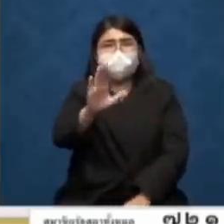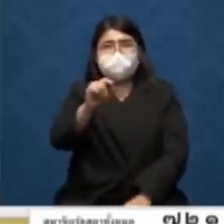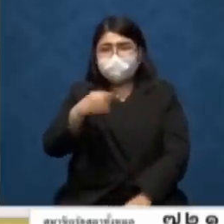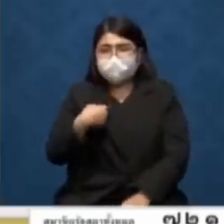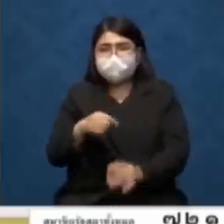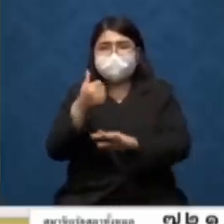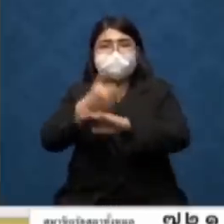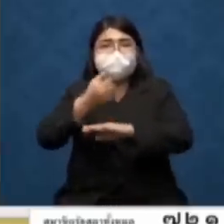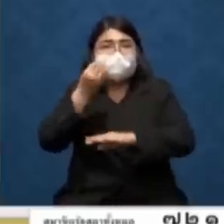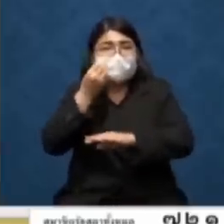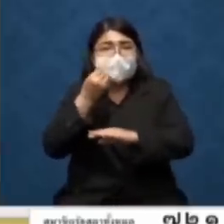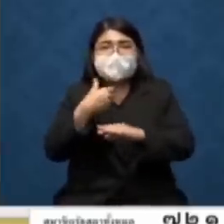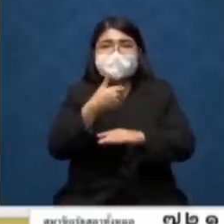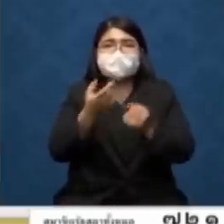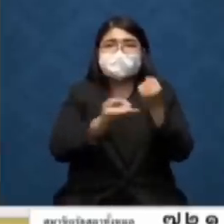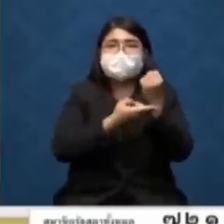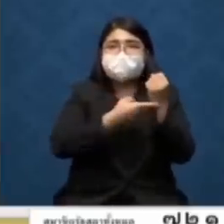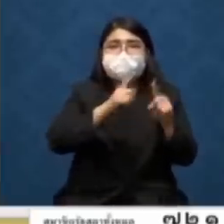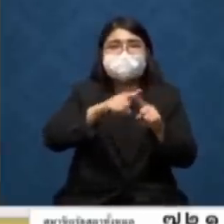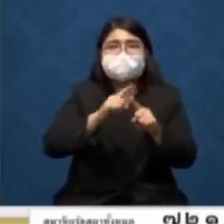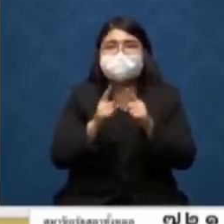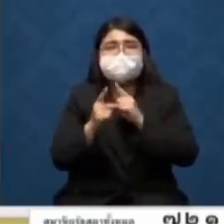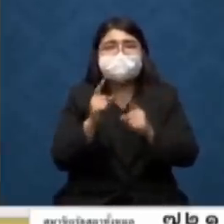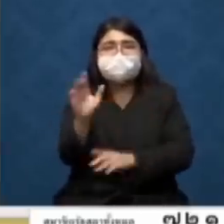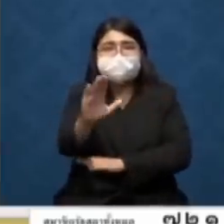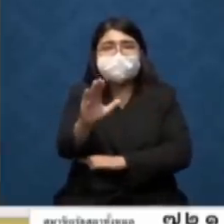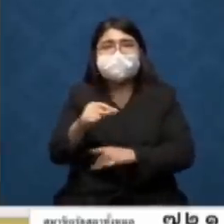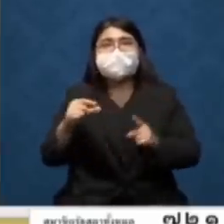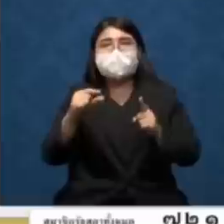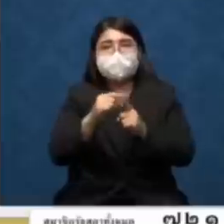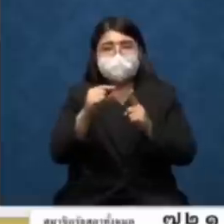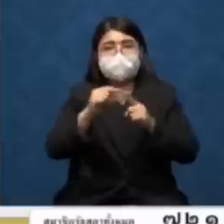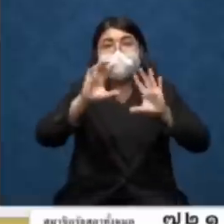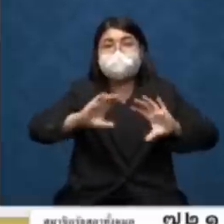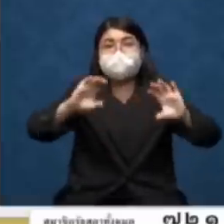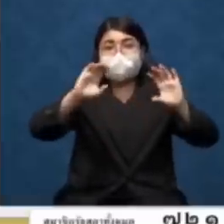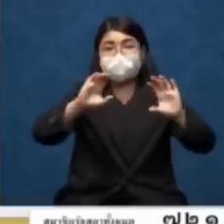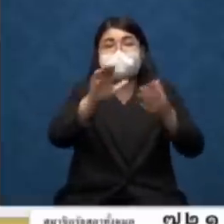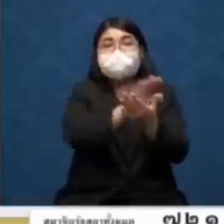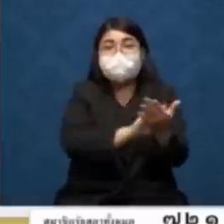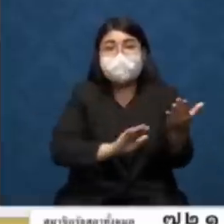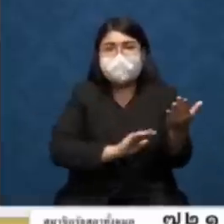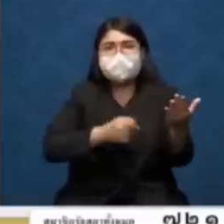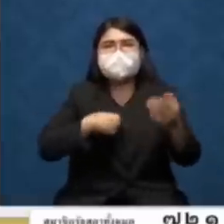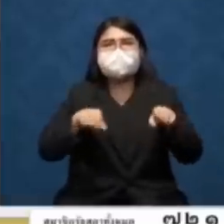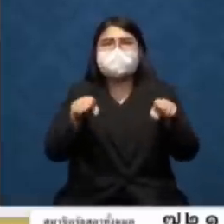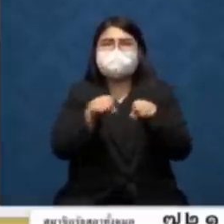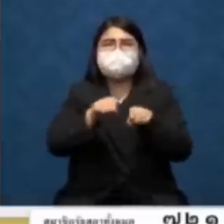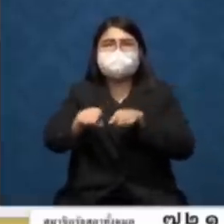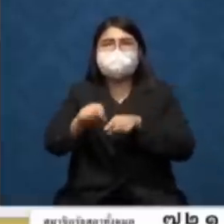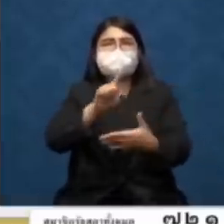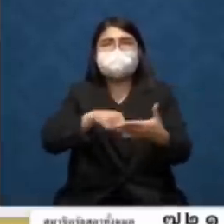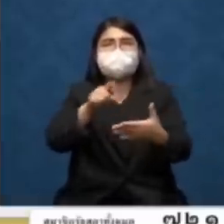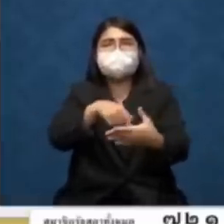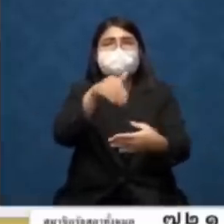unterราชการส่วนภูมิภาค มันจะไม่มีทางมาจากการเลือก